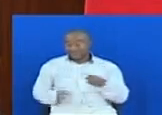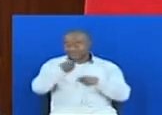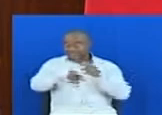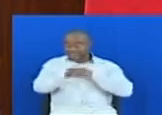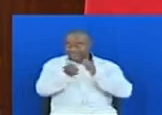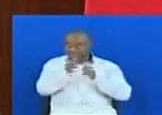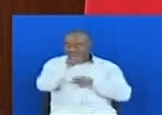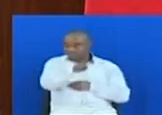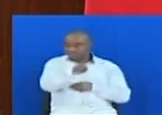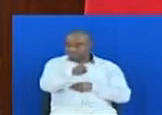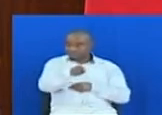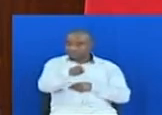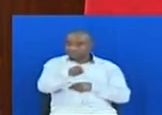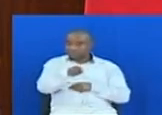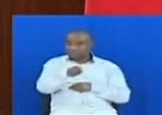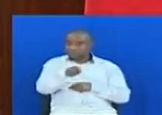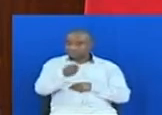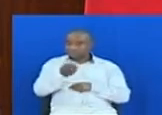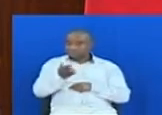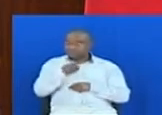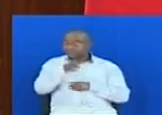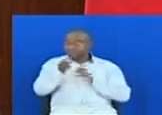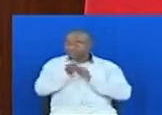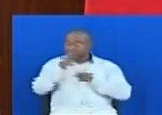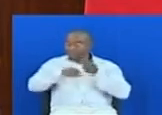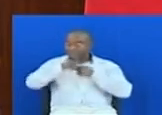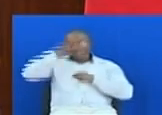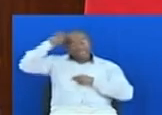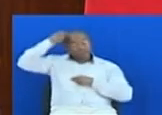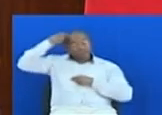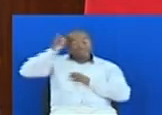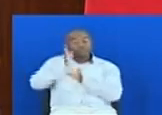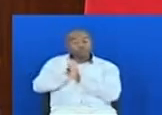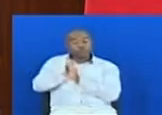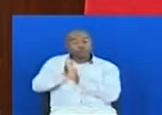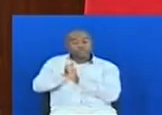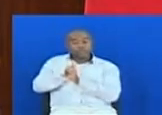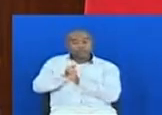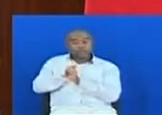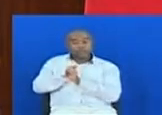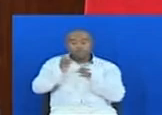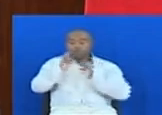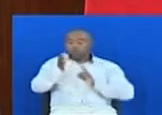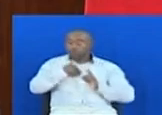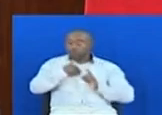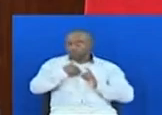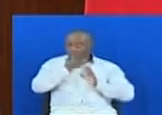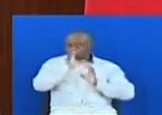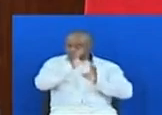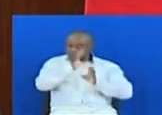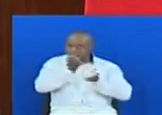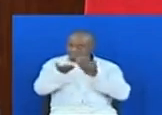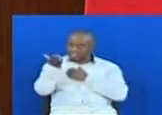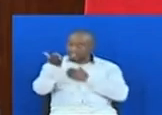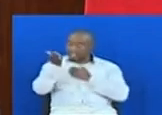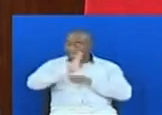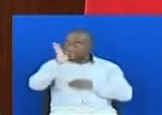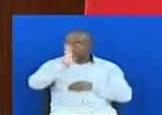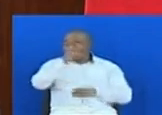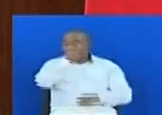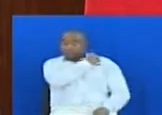hili, kwa sababu ni jambo ambalo limeingia kisaikolojia, mwalimu wangu wa biology aliwahi kuniambia